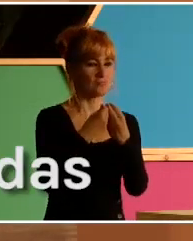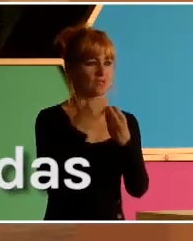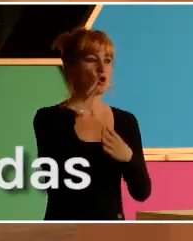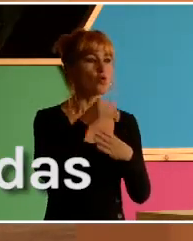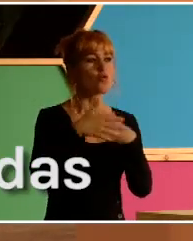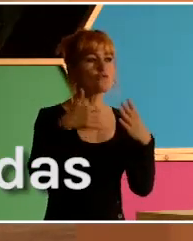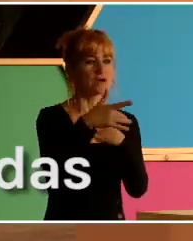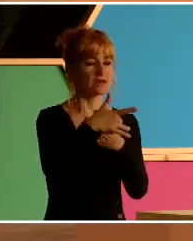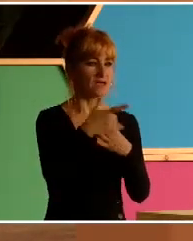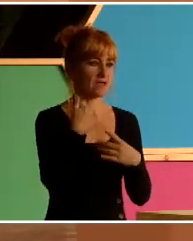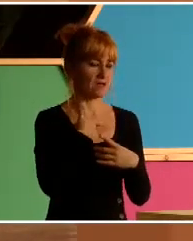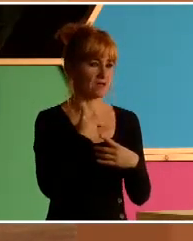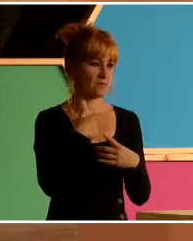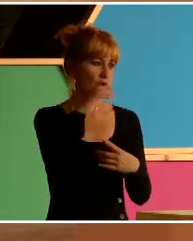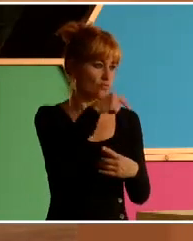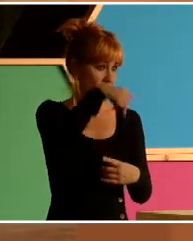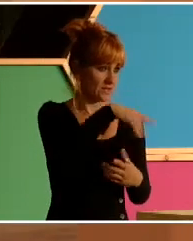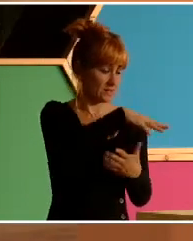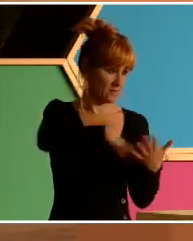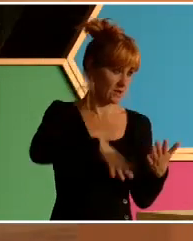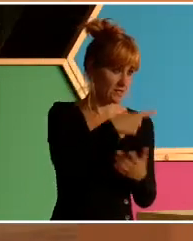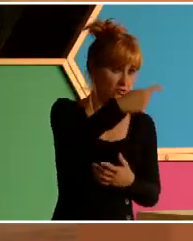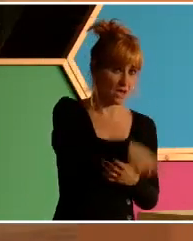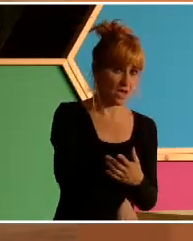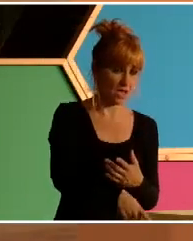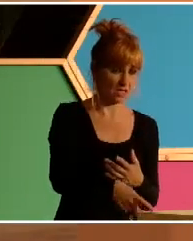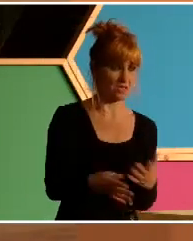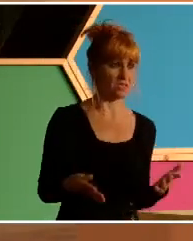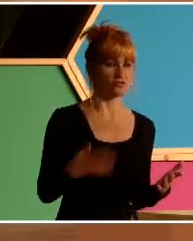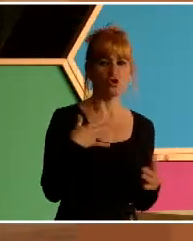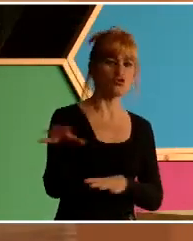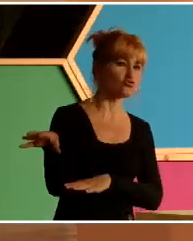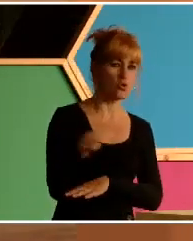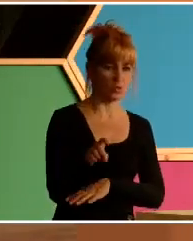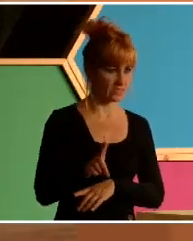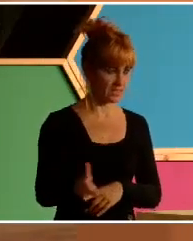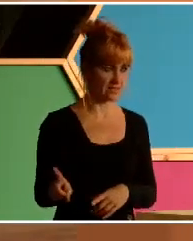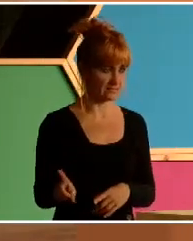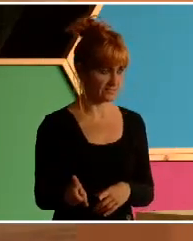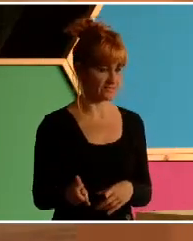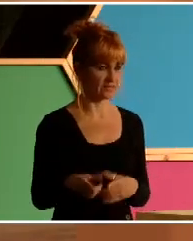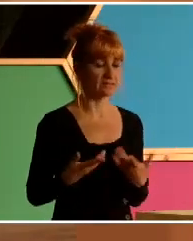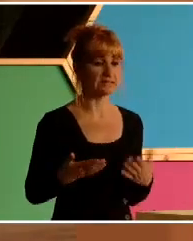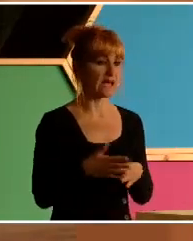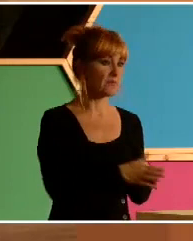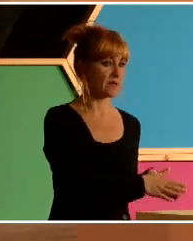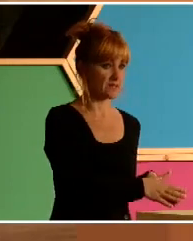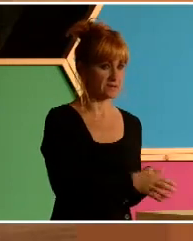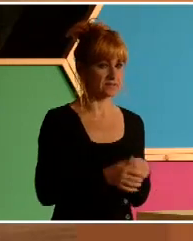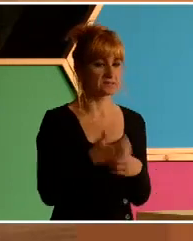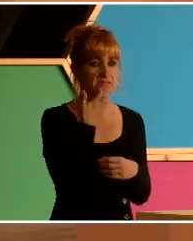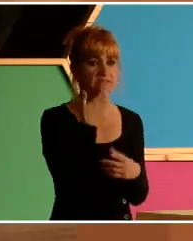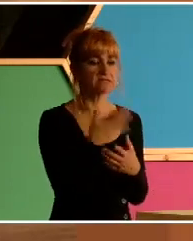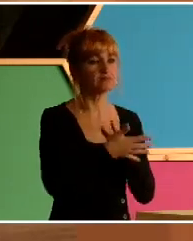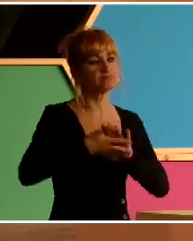republicà i més d'esquerres que ha tingut aquesta ciutat els darrers 40 anys? Jo això no ho entenc. Però a part d'això, si parlem